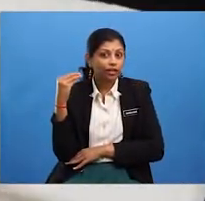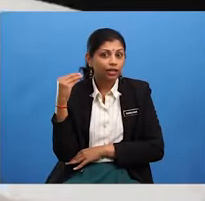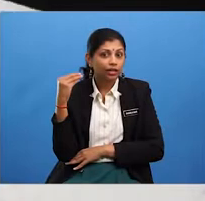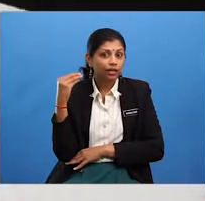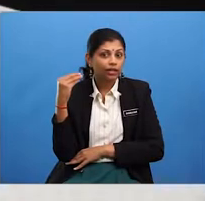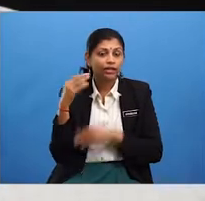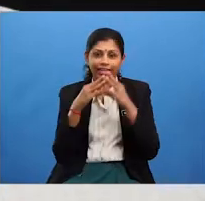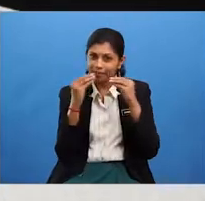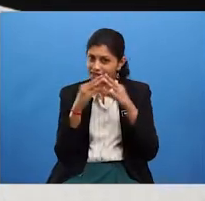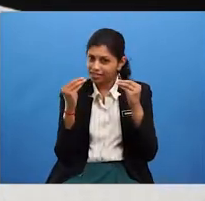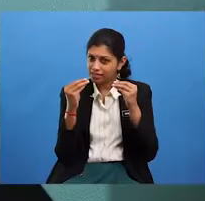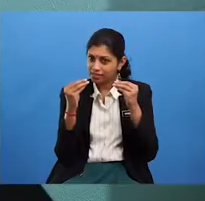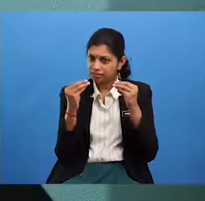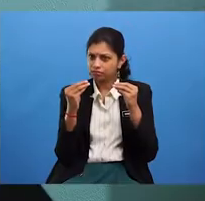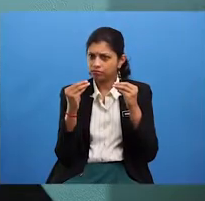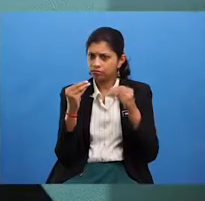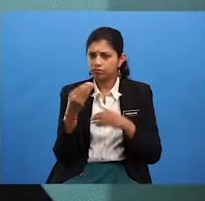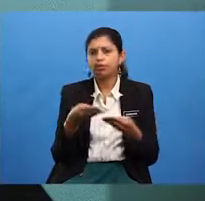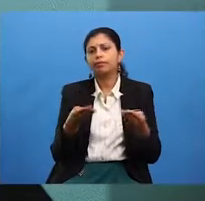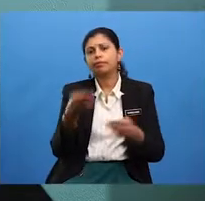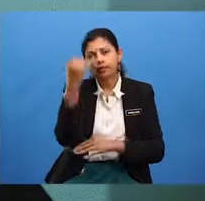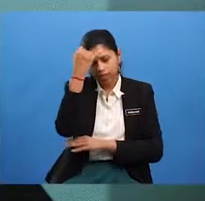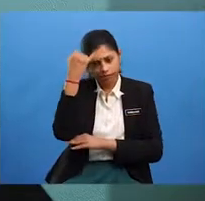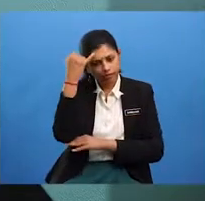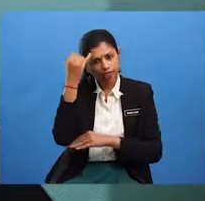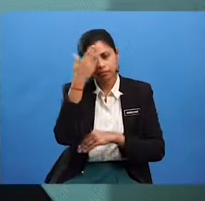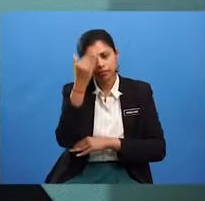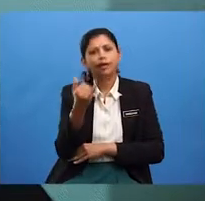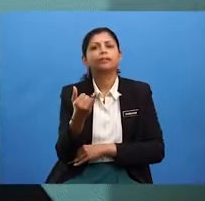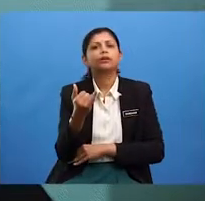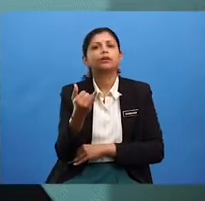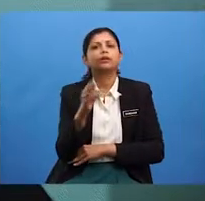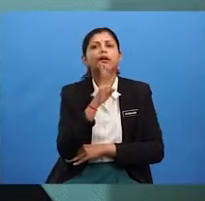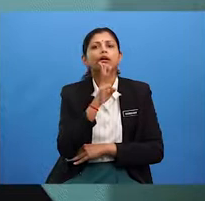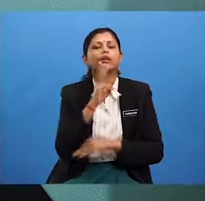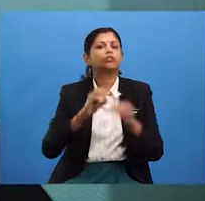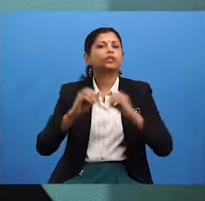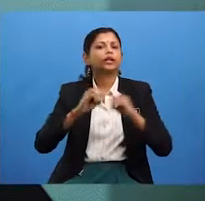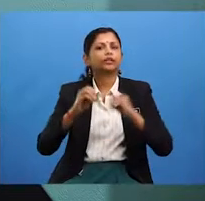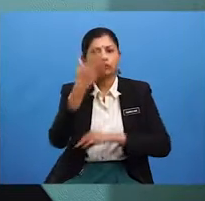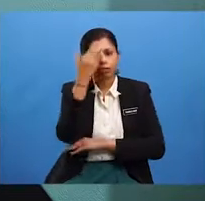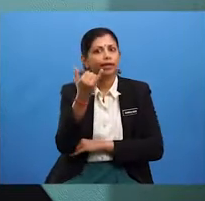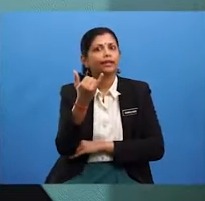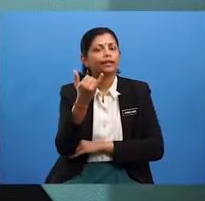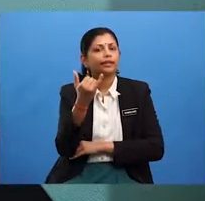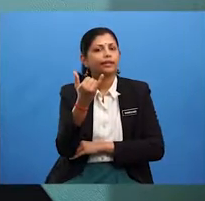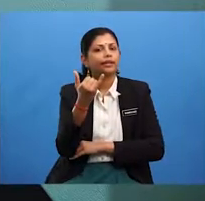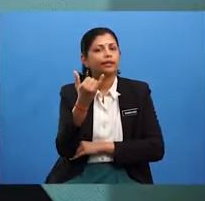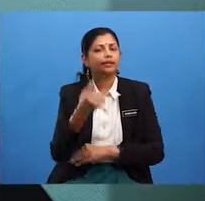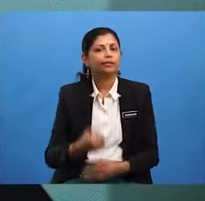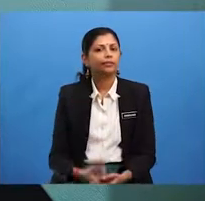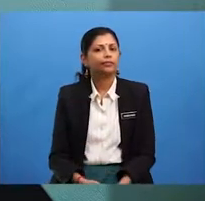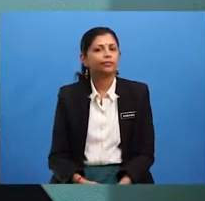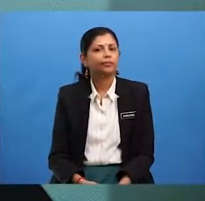dan kapas. Cuba berikan inference mengapa titisan air tiada di atas tisu